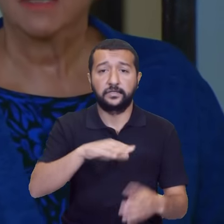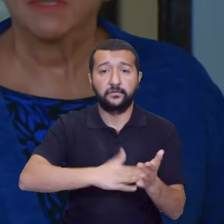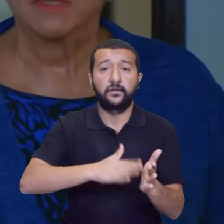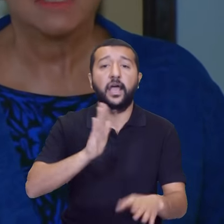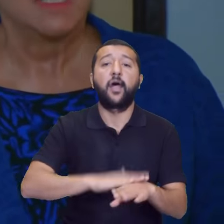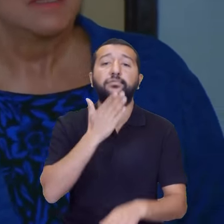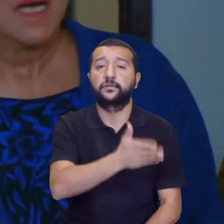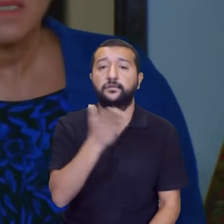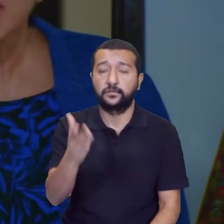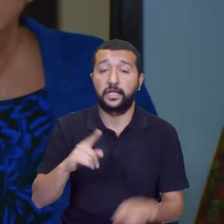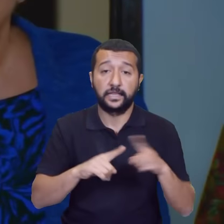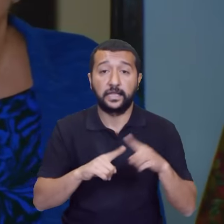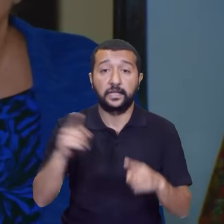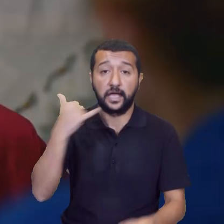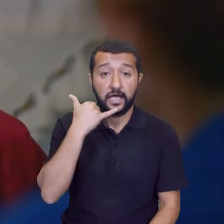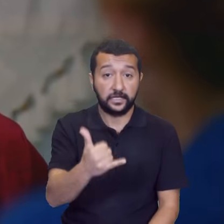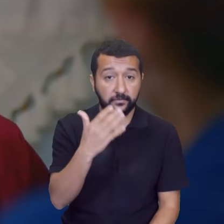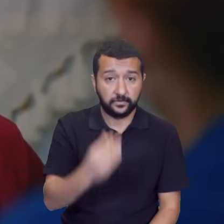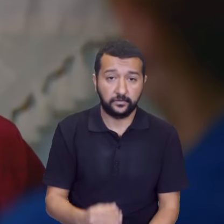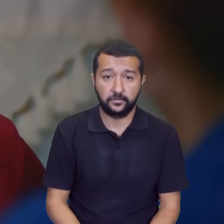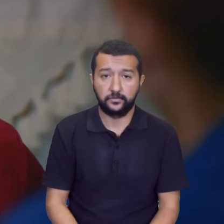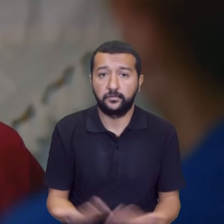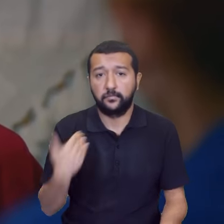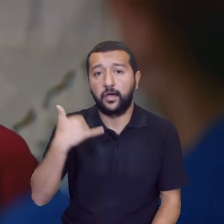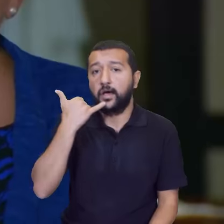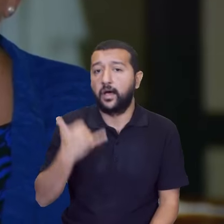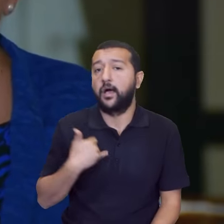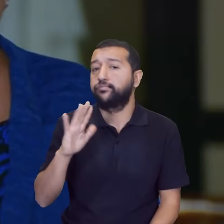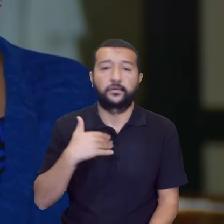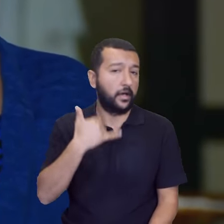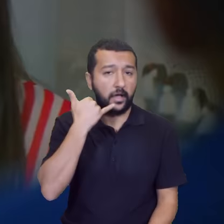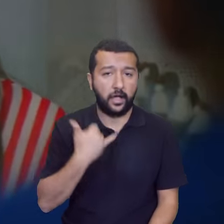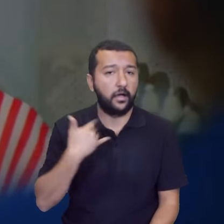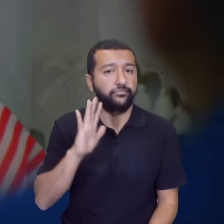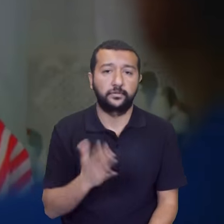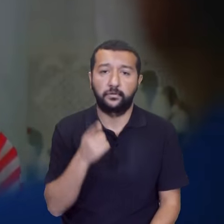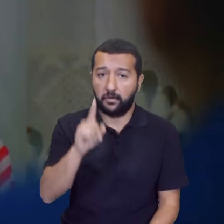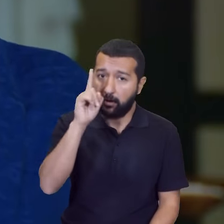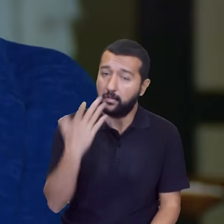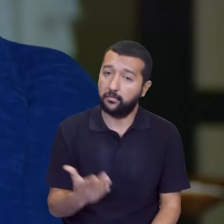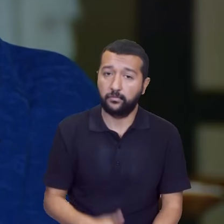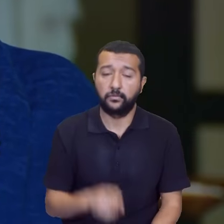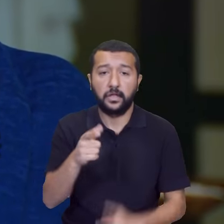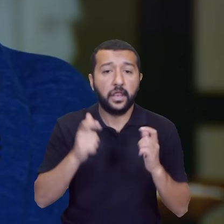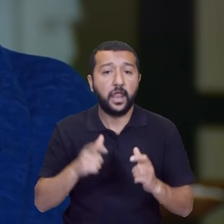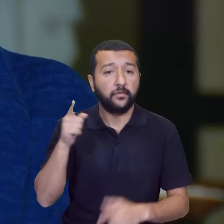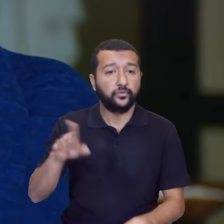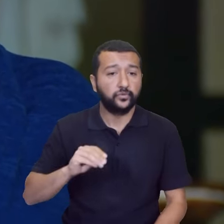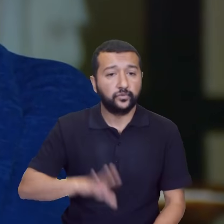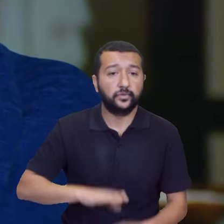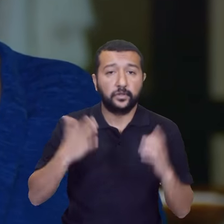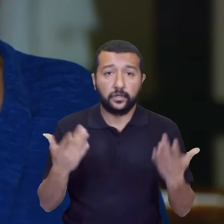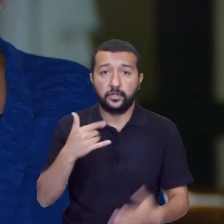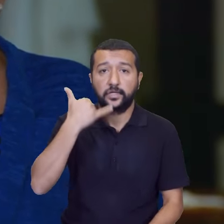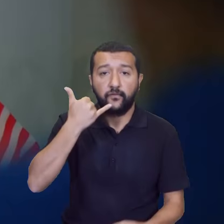kapkacağı yıkayamadınız. Tarık aradı mı? Beni aramadı. Beni de. Allah Allah. Nerede kaldı bu çocuk?